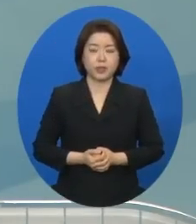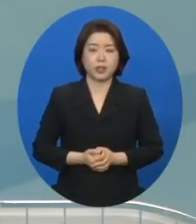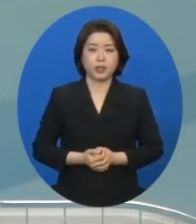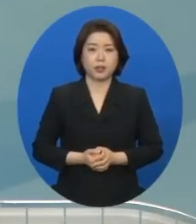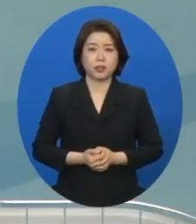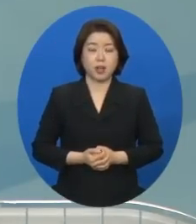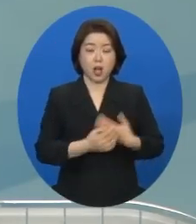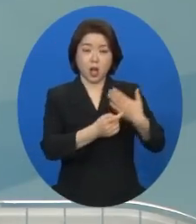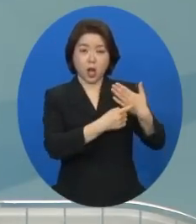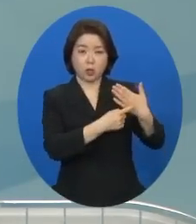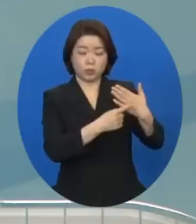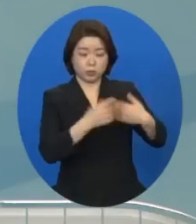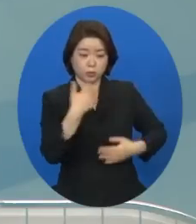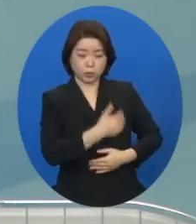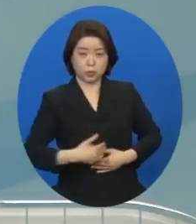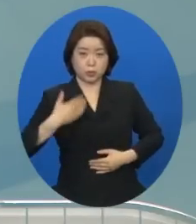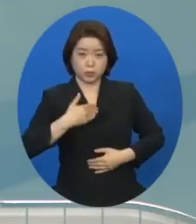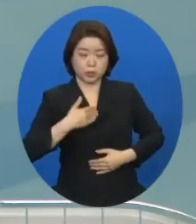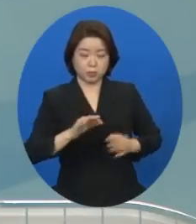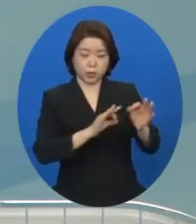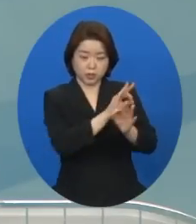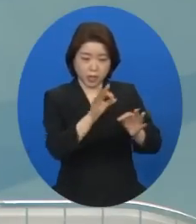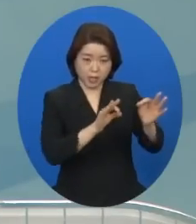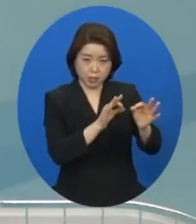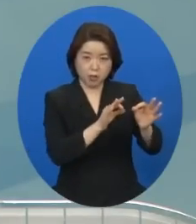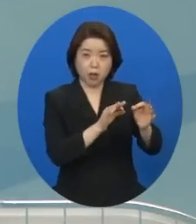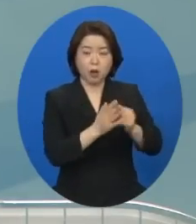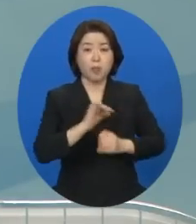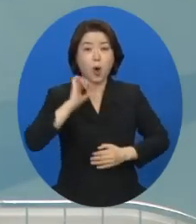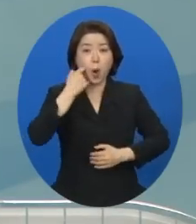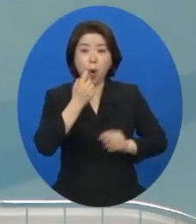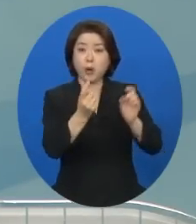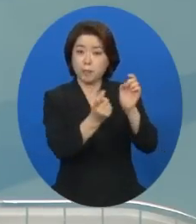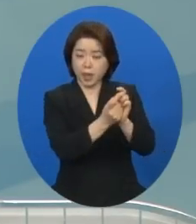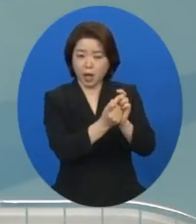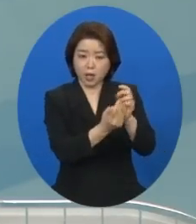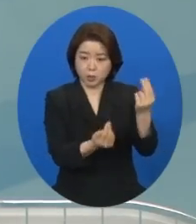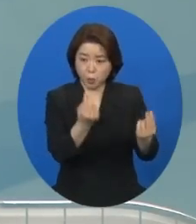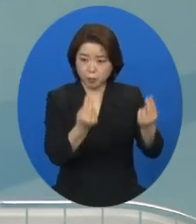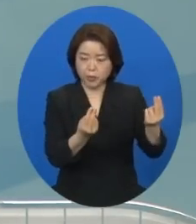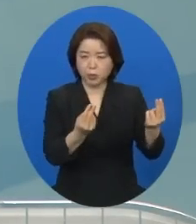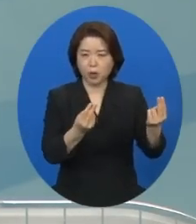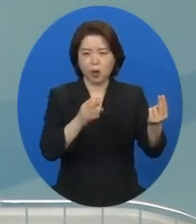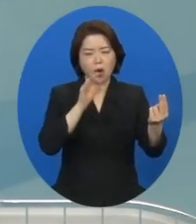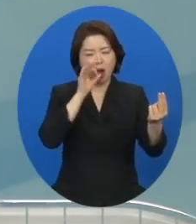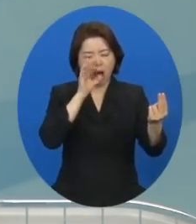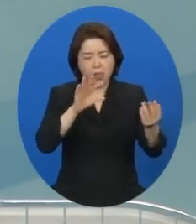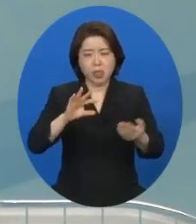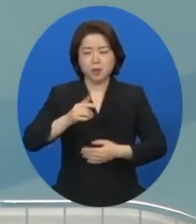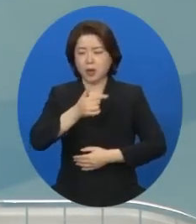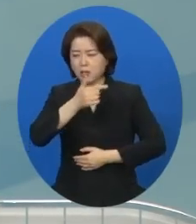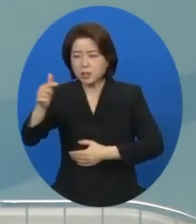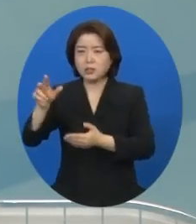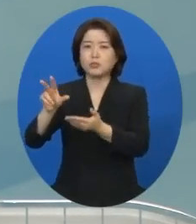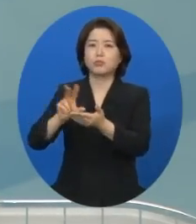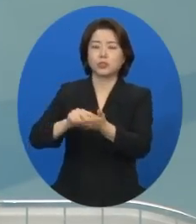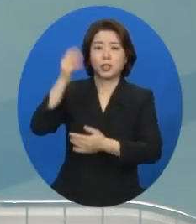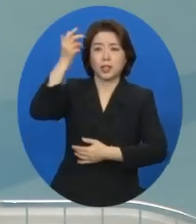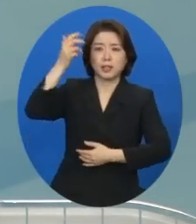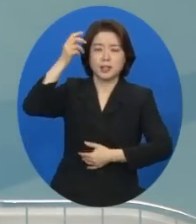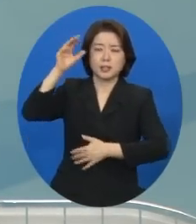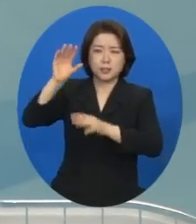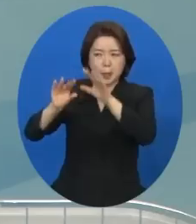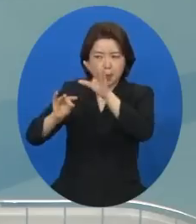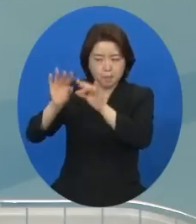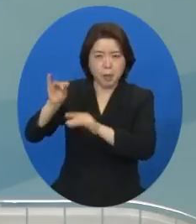우리가 겉으로 육신적으로 또 재정적으로 어려움을 당하는 것과 비교할 수 없이 큰 문제입니다.